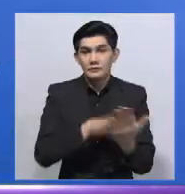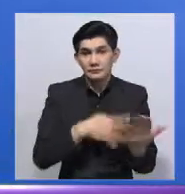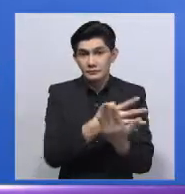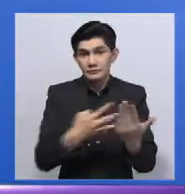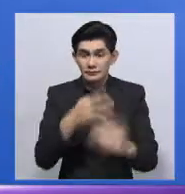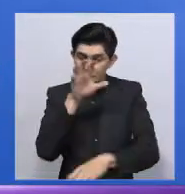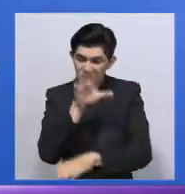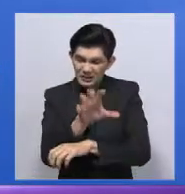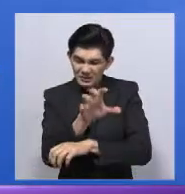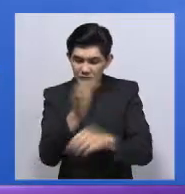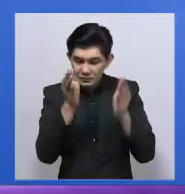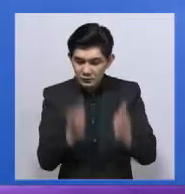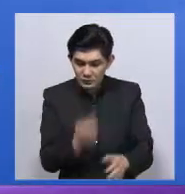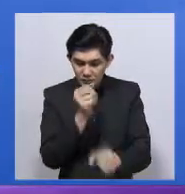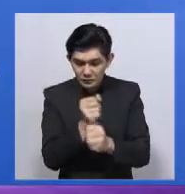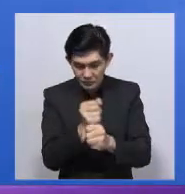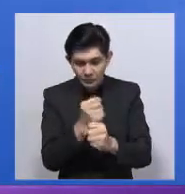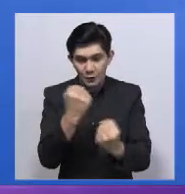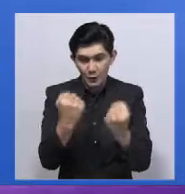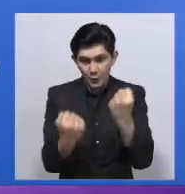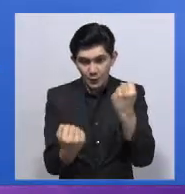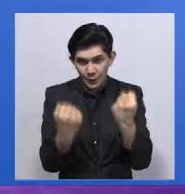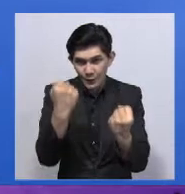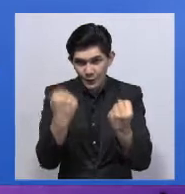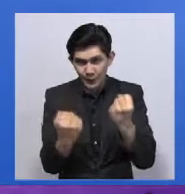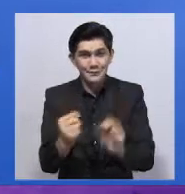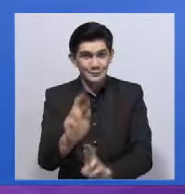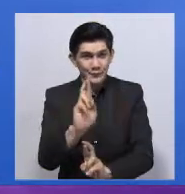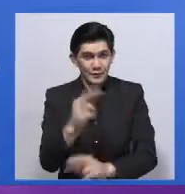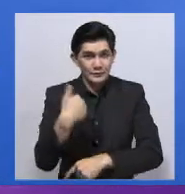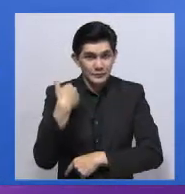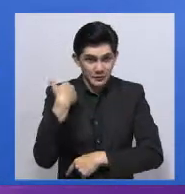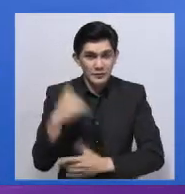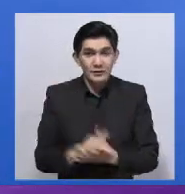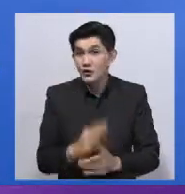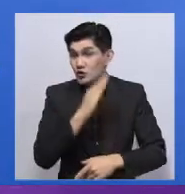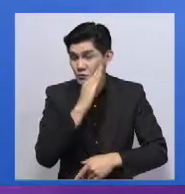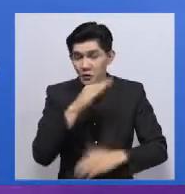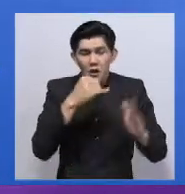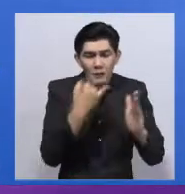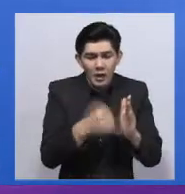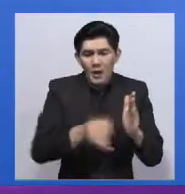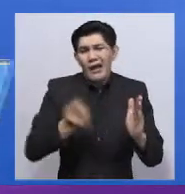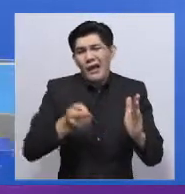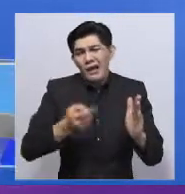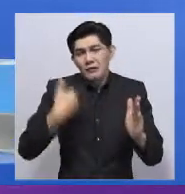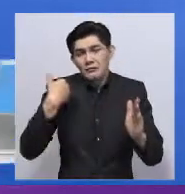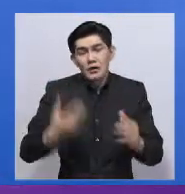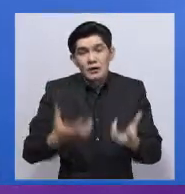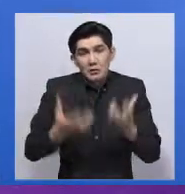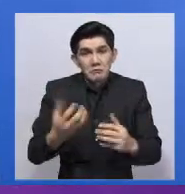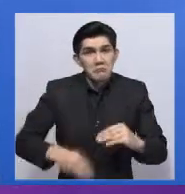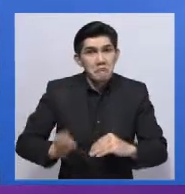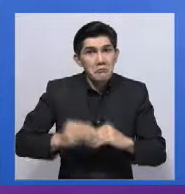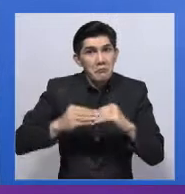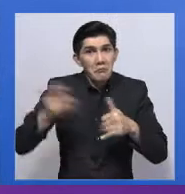ให้บังคับให้คนเนี่ยต้องขับรถที่ดีแล้วกันผมพูดรวมๆว่าไงว่าถ้าทำผิดซ้ำจะโดนโทษหนักขึ้นแม้กระทั่ง